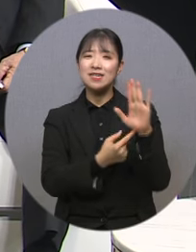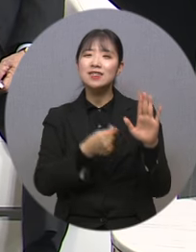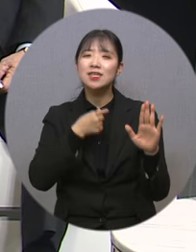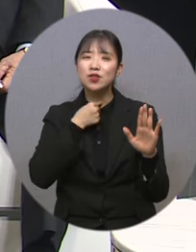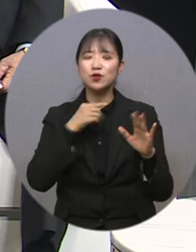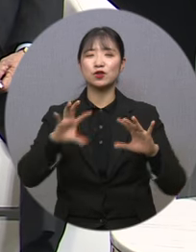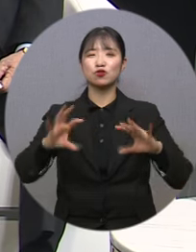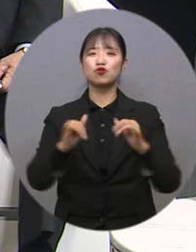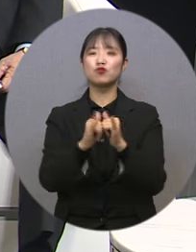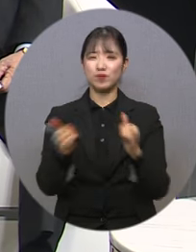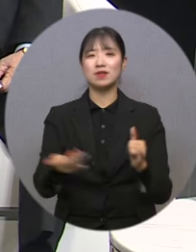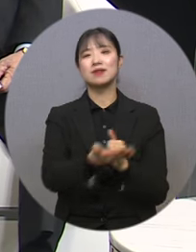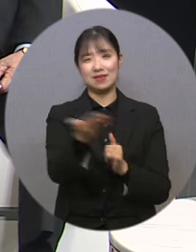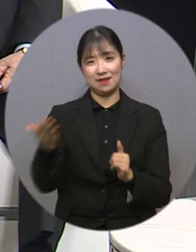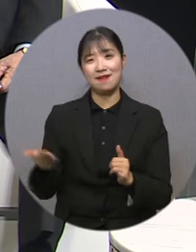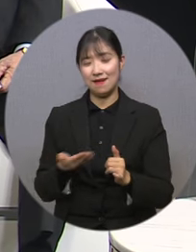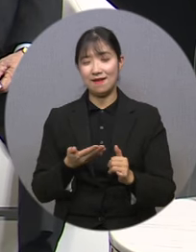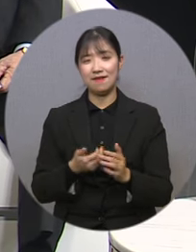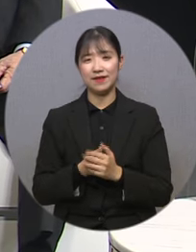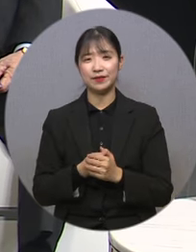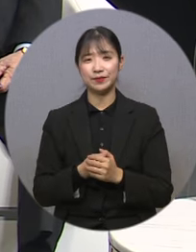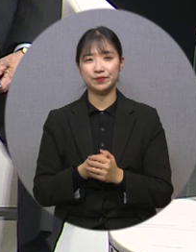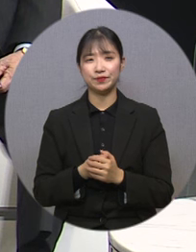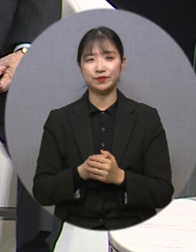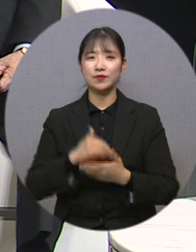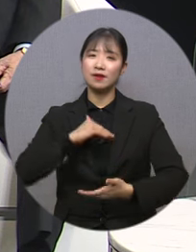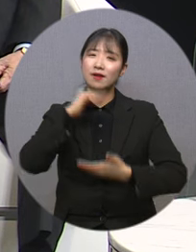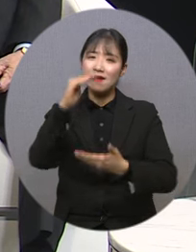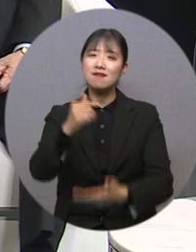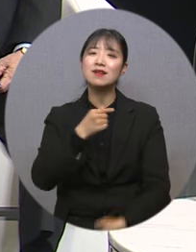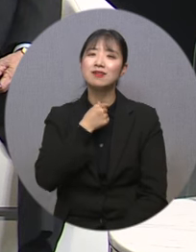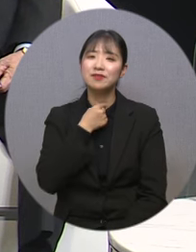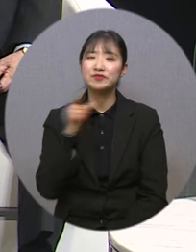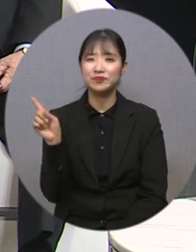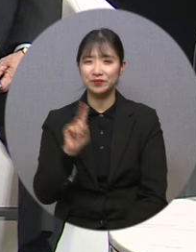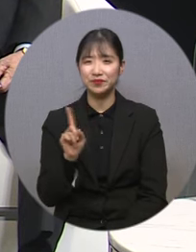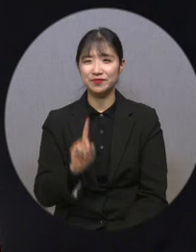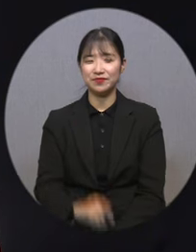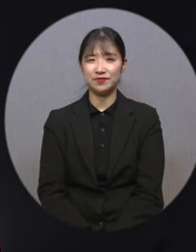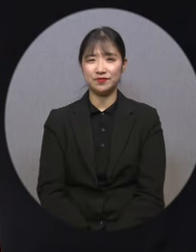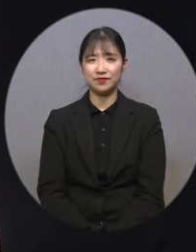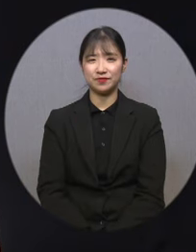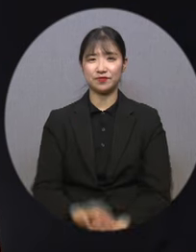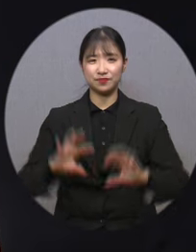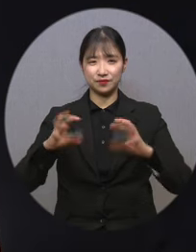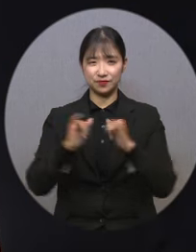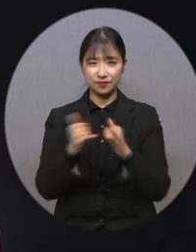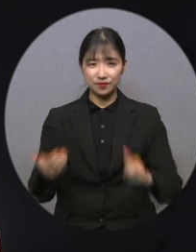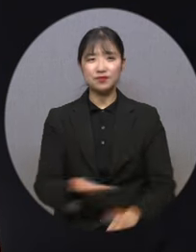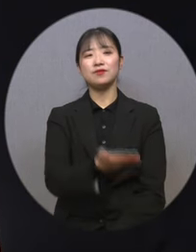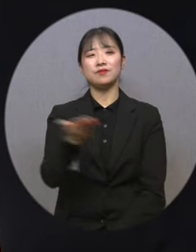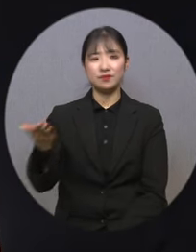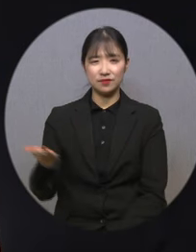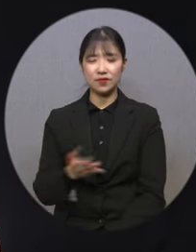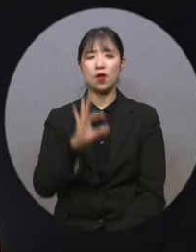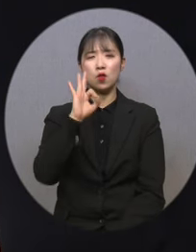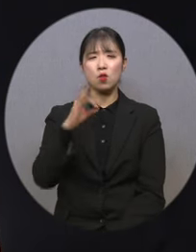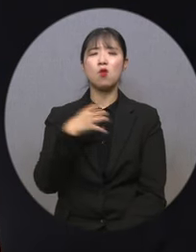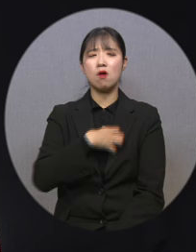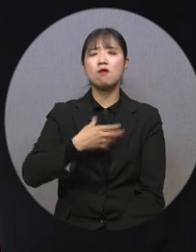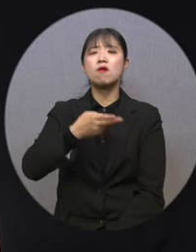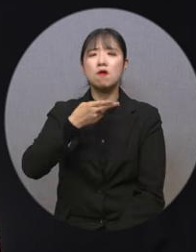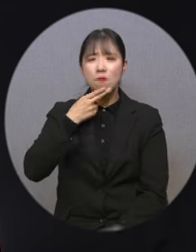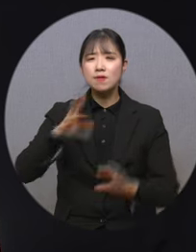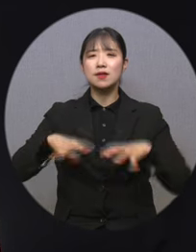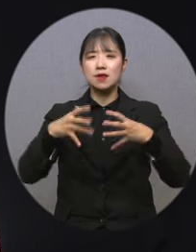쓰신다면은 국민들에게 네. 뭐라고 쓰실지. 한 말씀 해. 아, 국민 여러분들에게 돈 걱정 없는